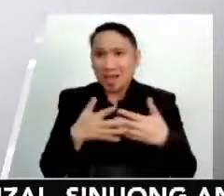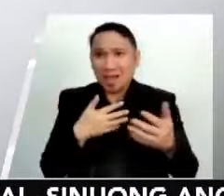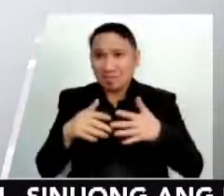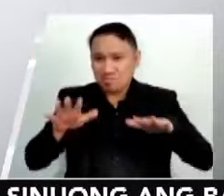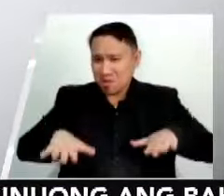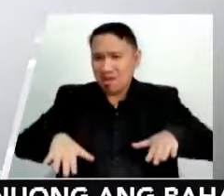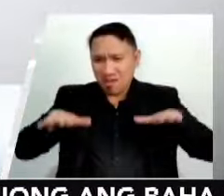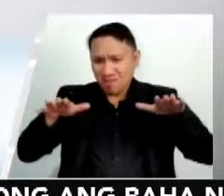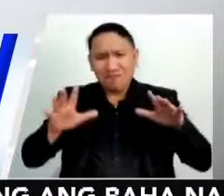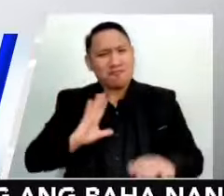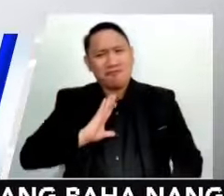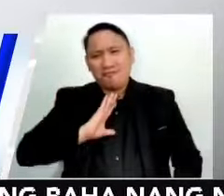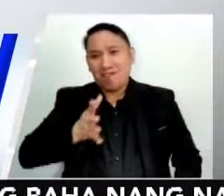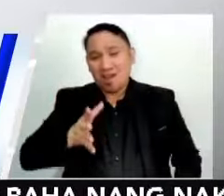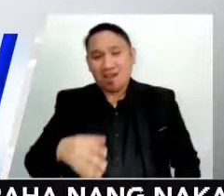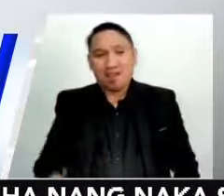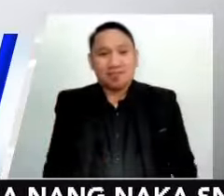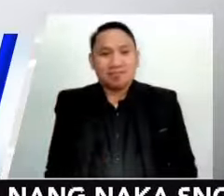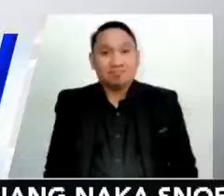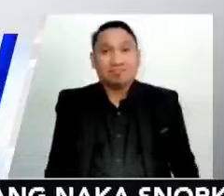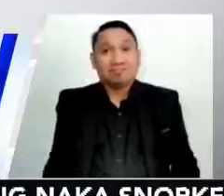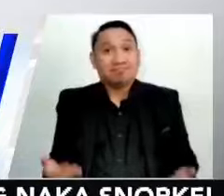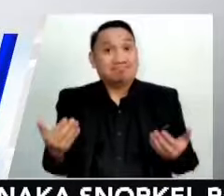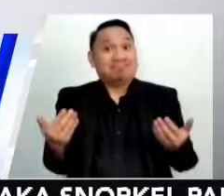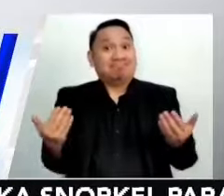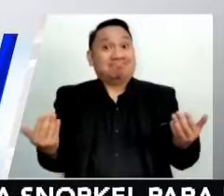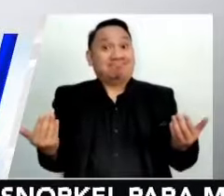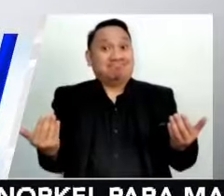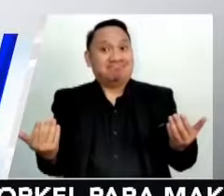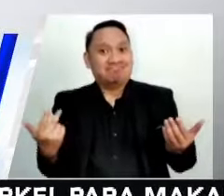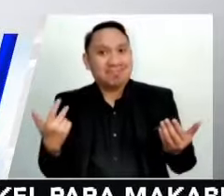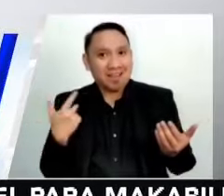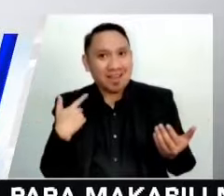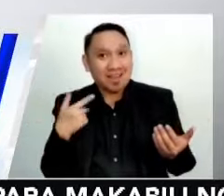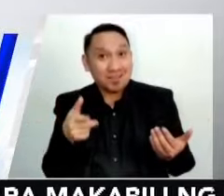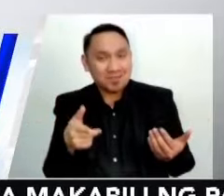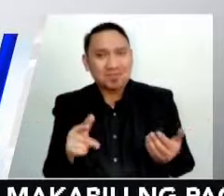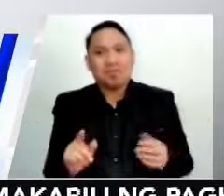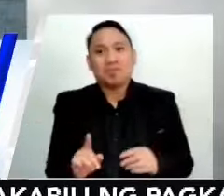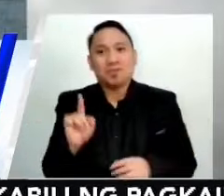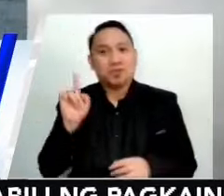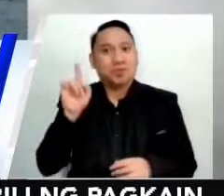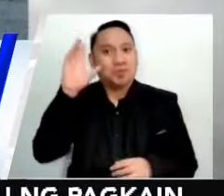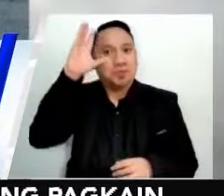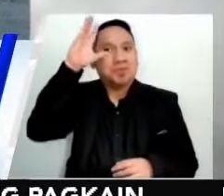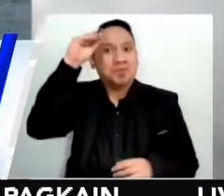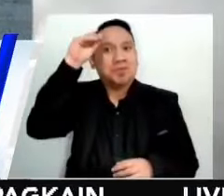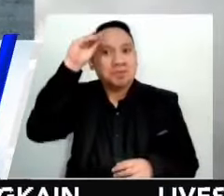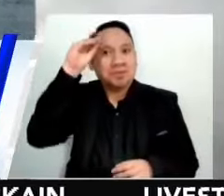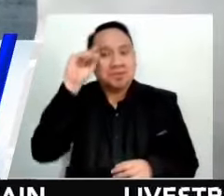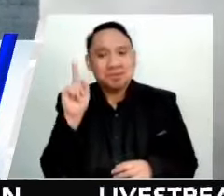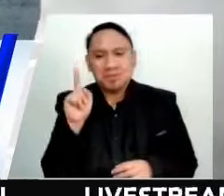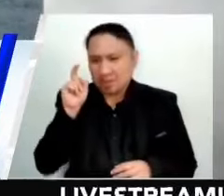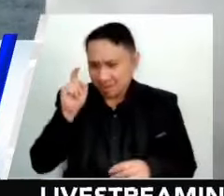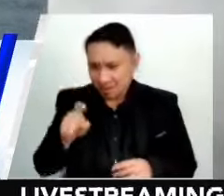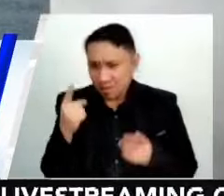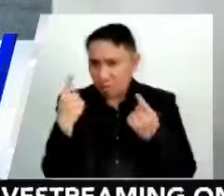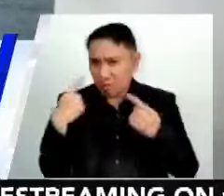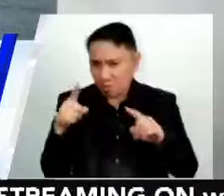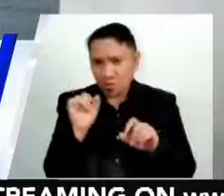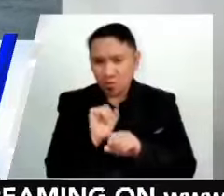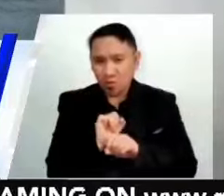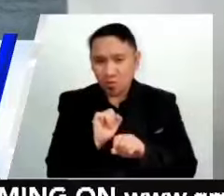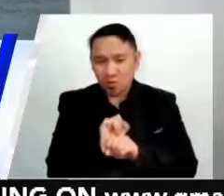Kung aurahan sa binahang daan ng labanan, may entry itong si Stephen Bryan. Kailangan kasing pumasok ng trabaho kaya